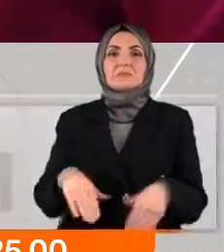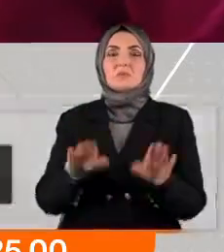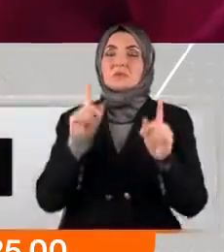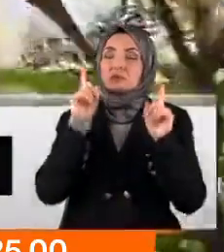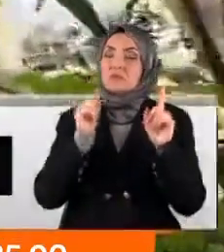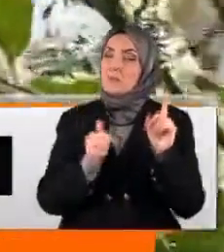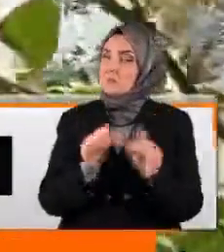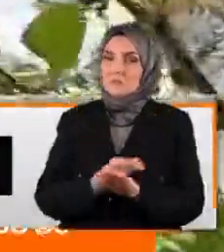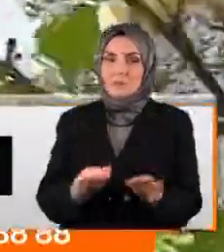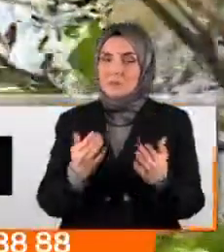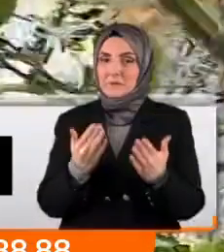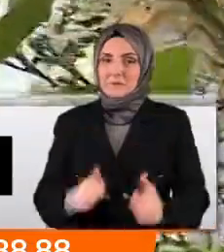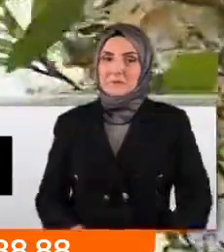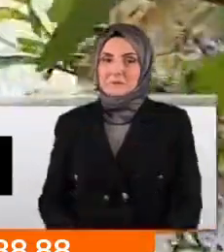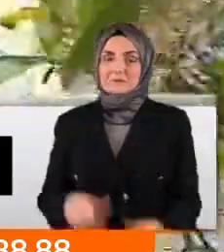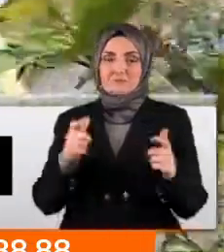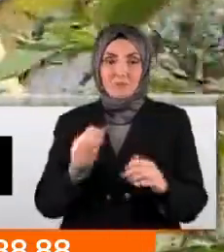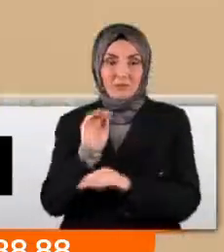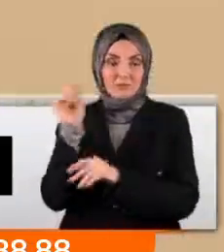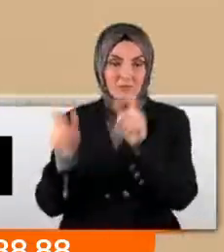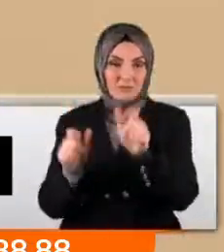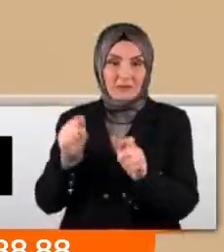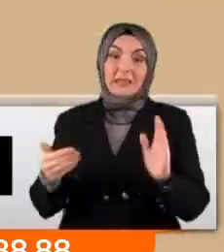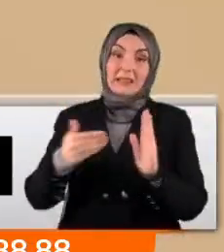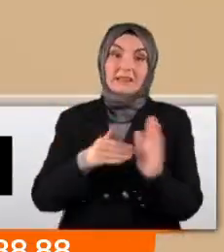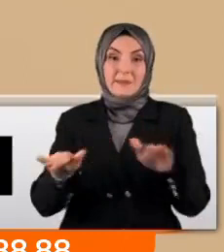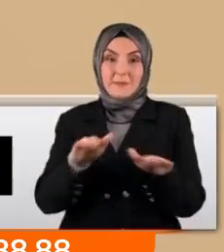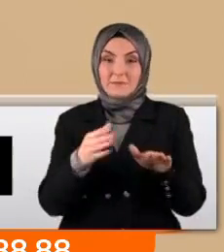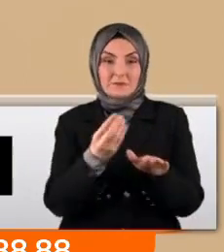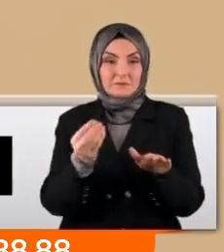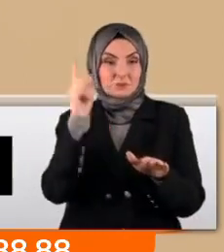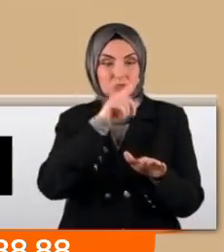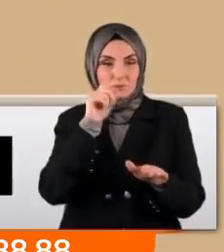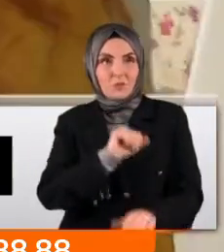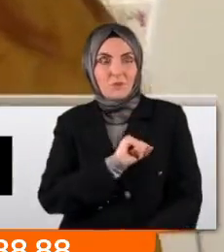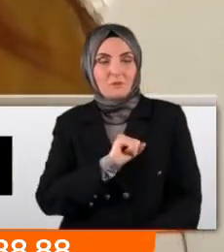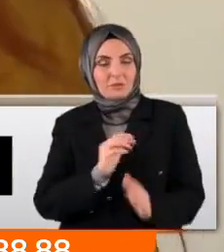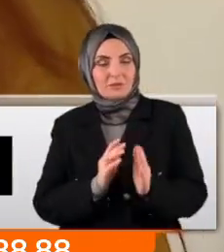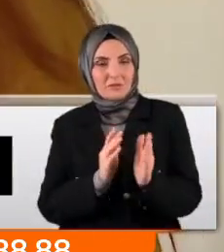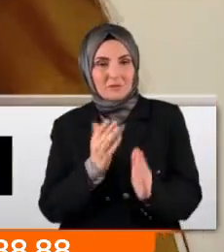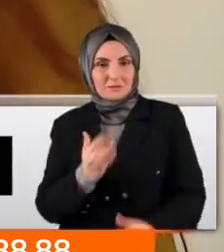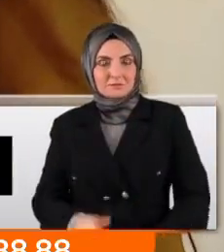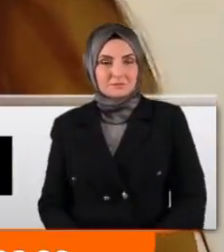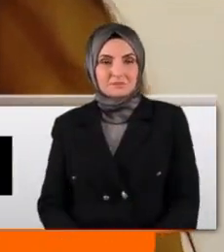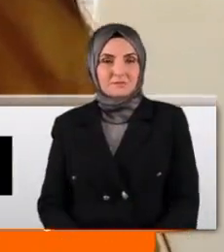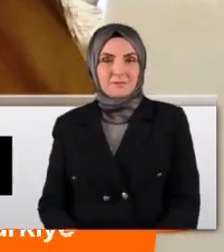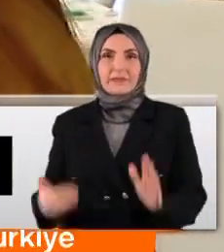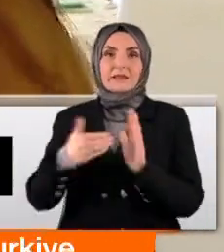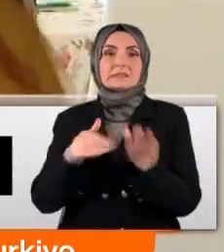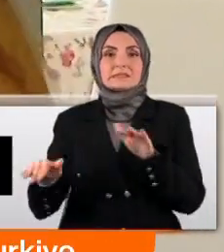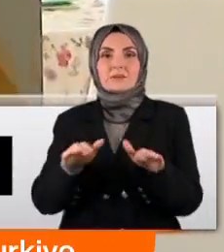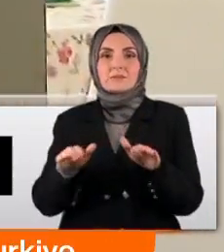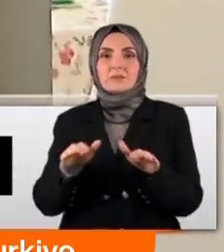biter bu günler. Bölge sakinleri ise yaşanan artçı depremler sebebiyle hala korku içinde. Hala artçı depremler oluyor.